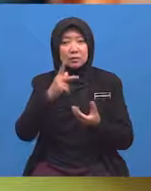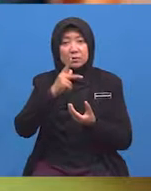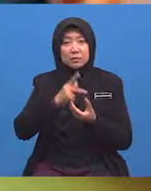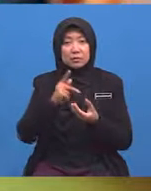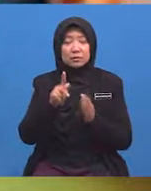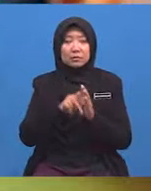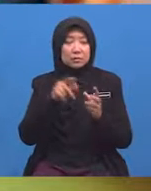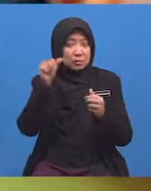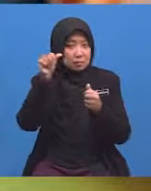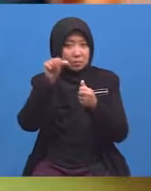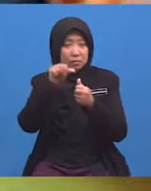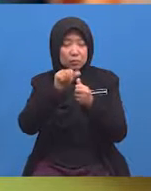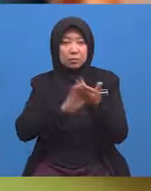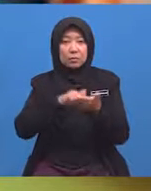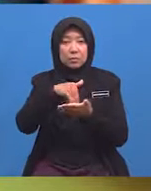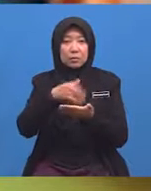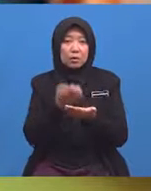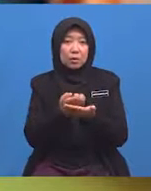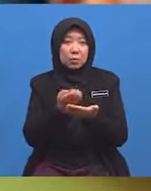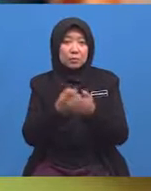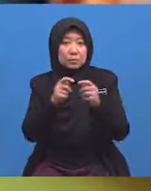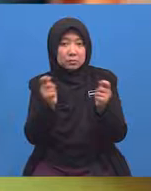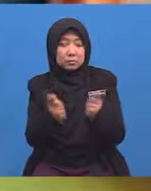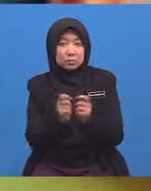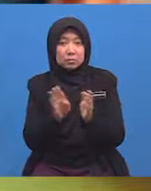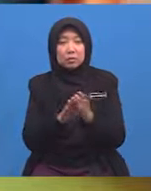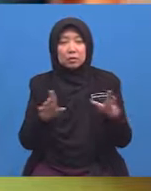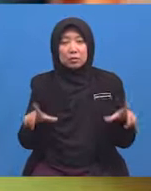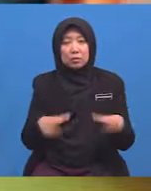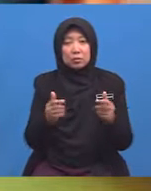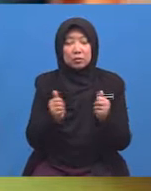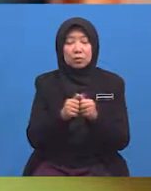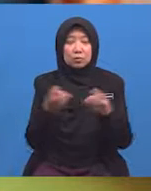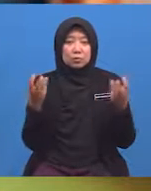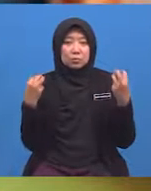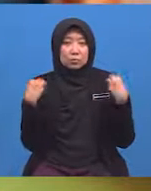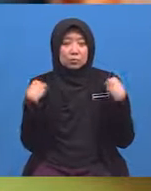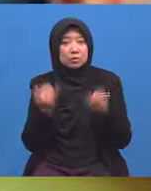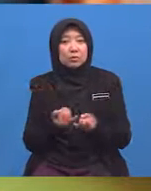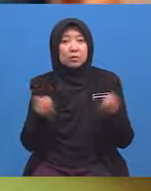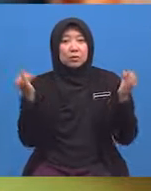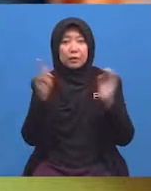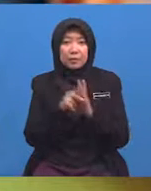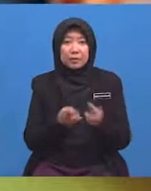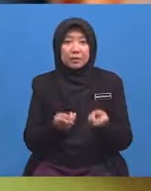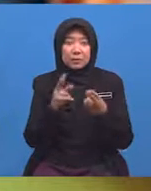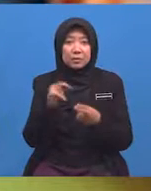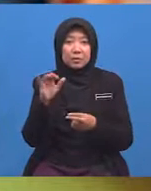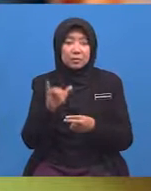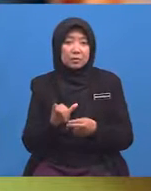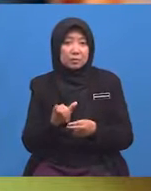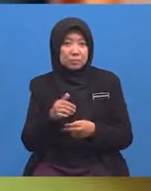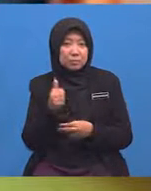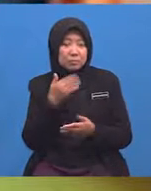Pelbagai kesan ke arah membangunkan ekonomi setempat akan berlaku dengan wujudnya